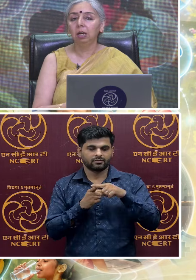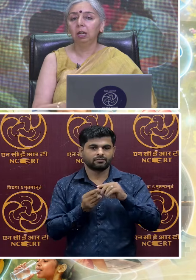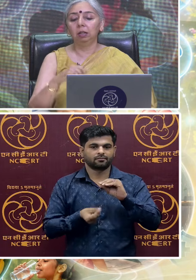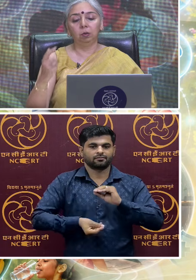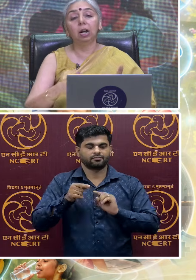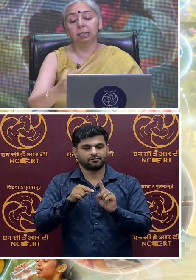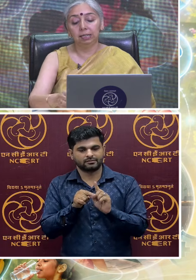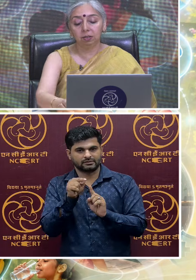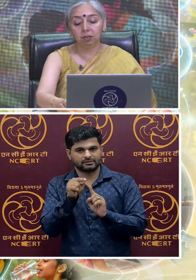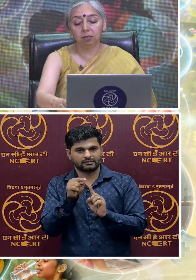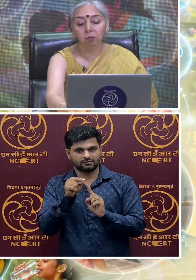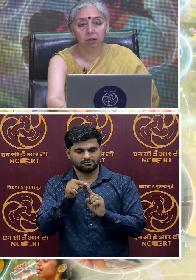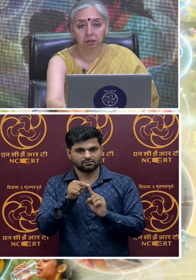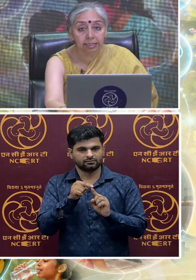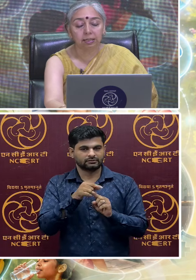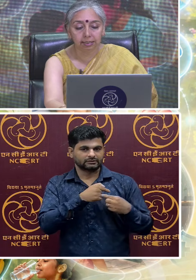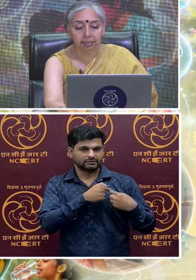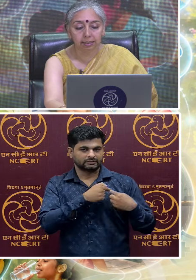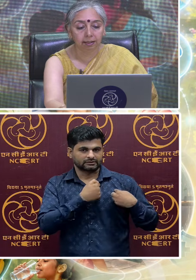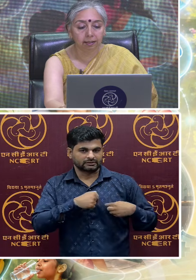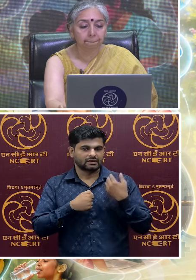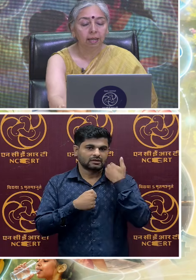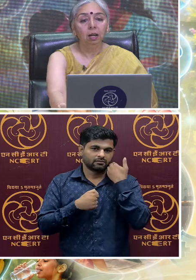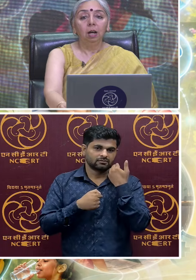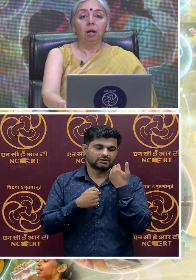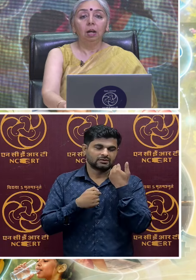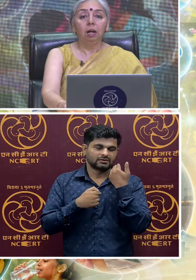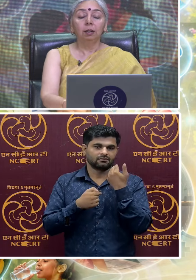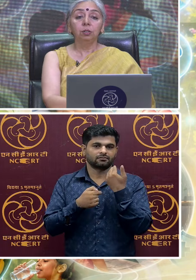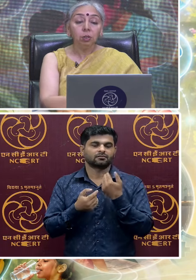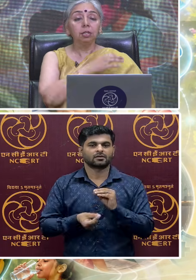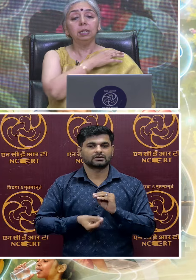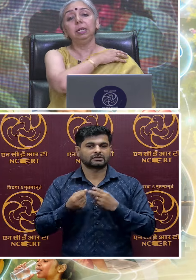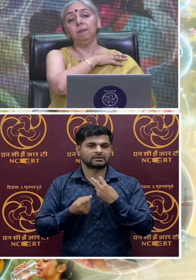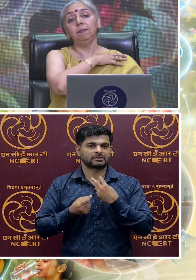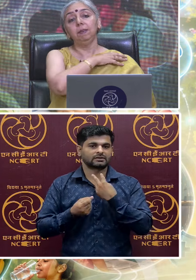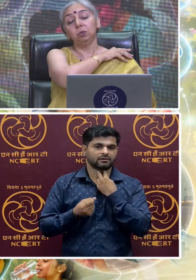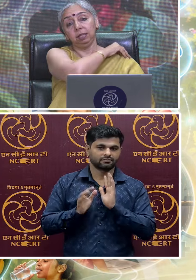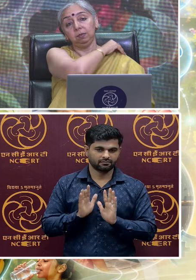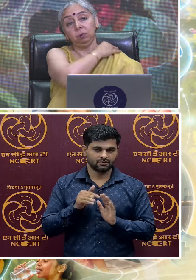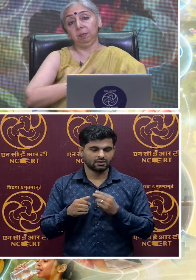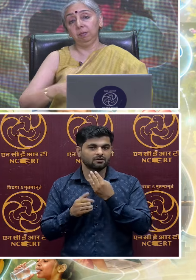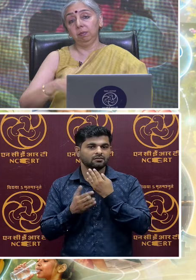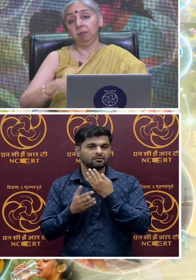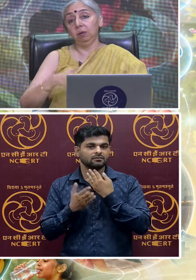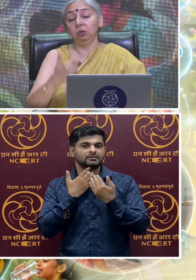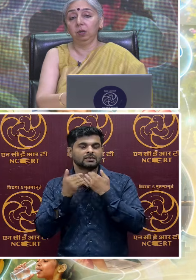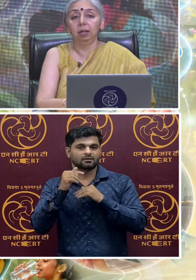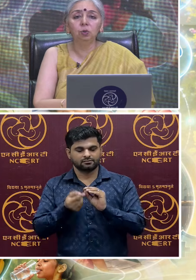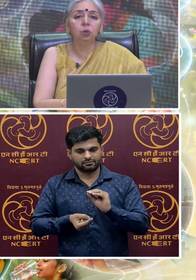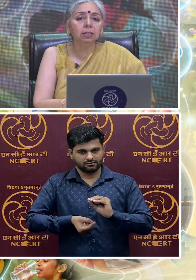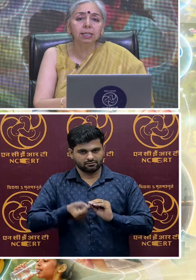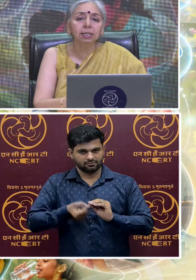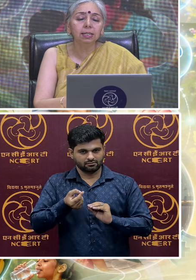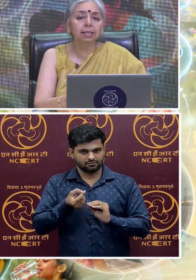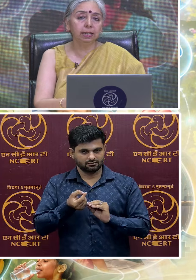है और हार्ट डिजीज़ को रिस्क दे सकता है। शुगर की क्रेविंग जो है वो हमारी बहुत स्ट्रॉन्ग है,